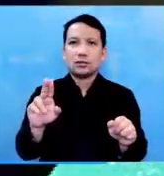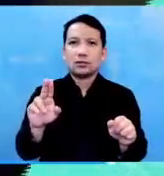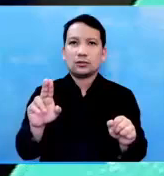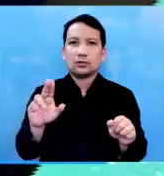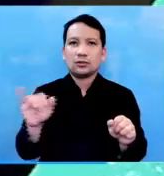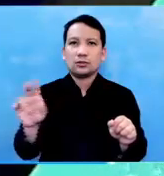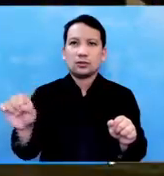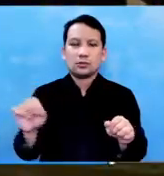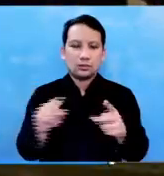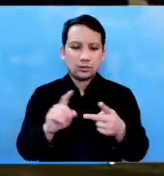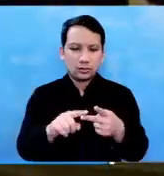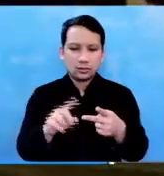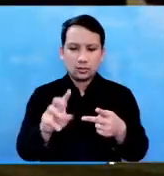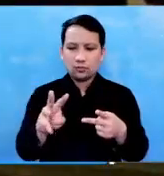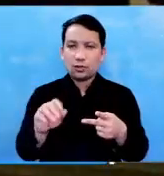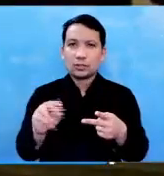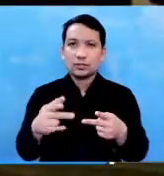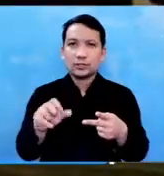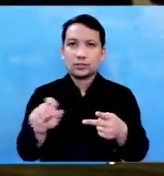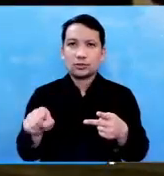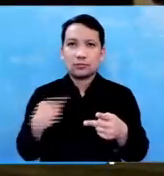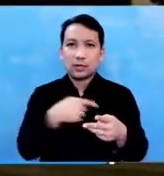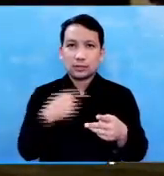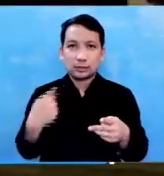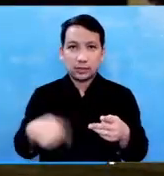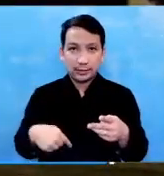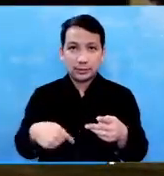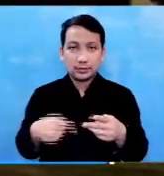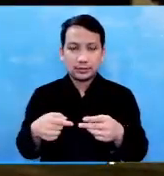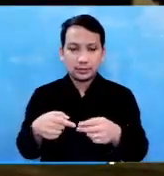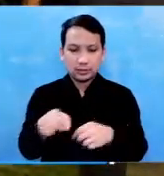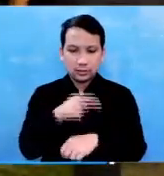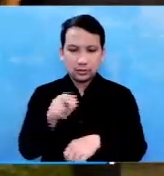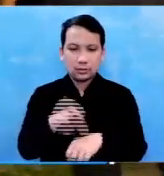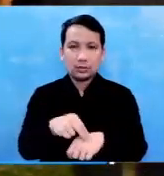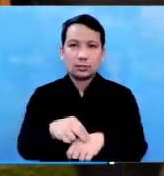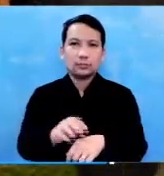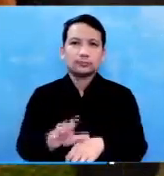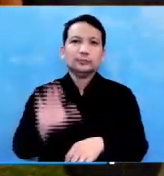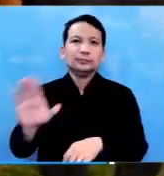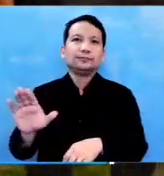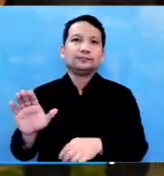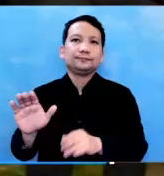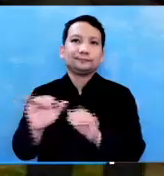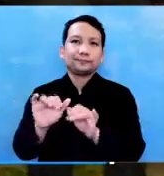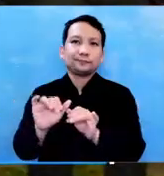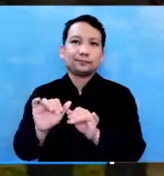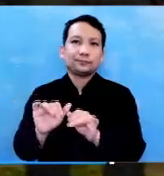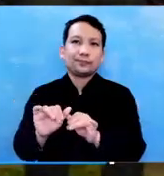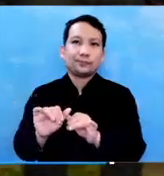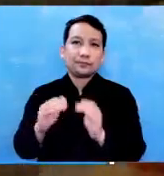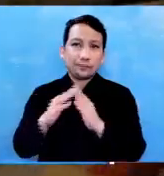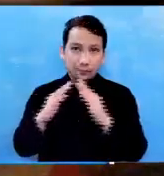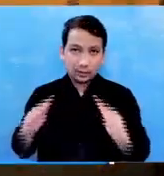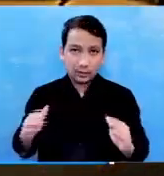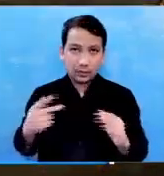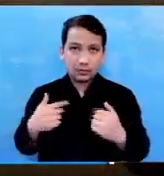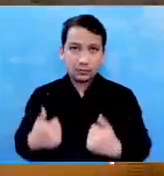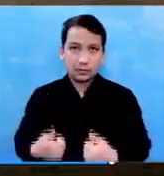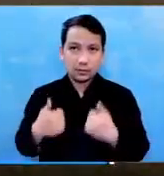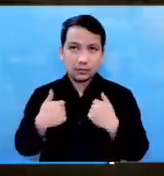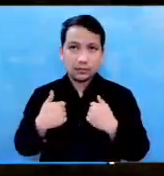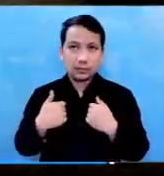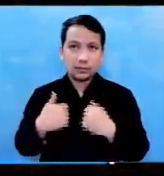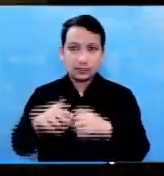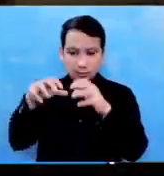saka Wang Qiyong. Mga Chinese national po and resident din dyan sa Ayala, Alabang, wherein we are able to